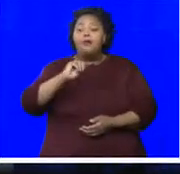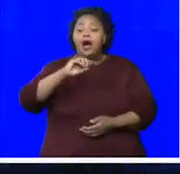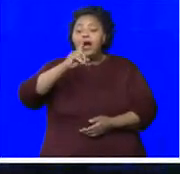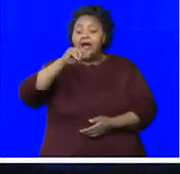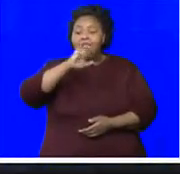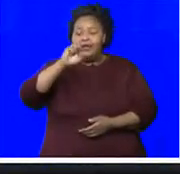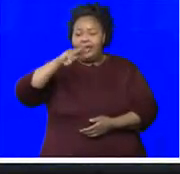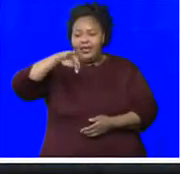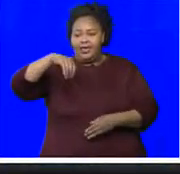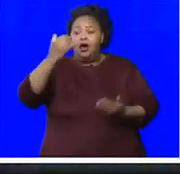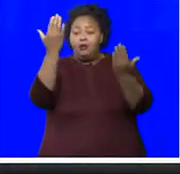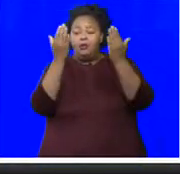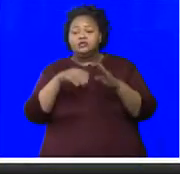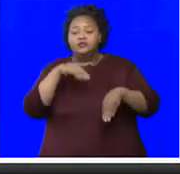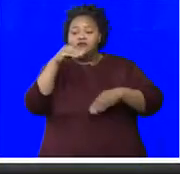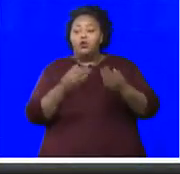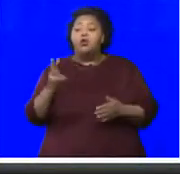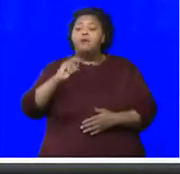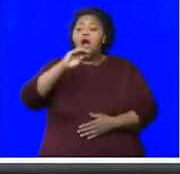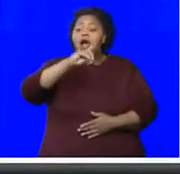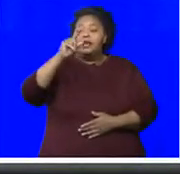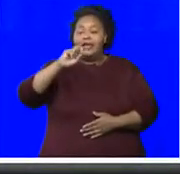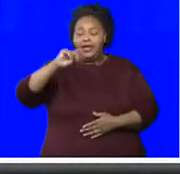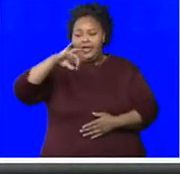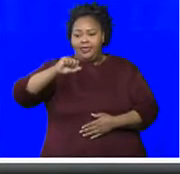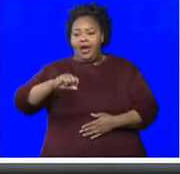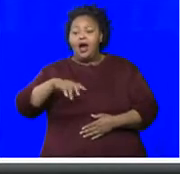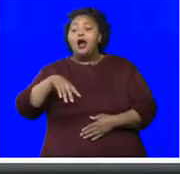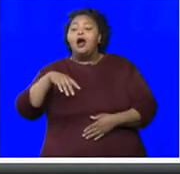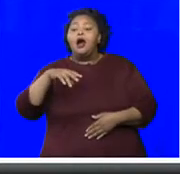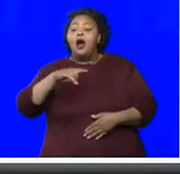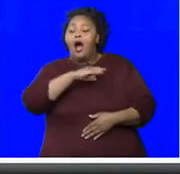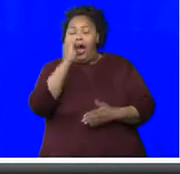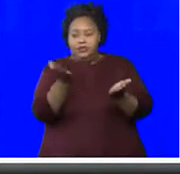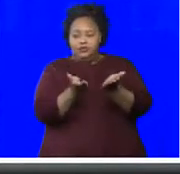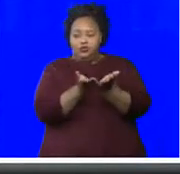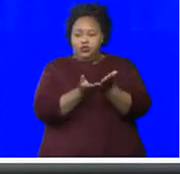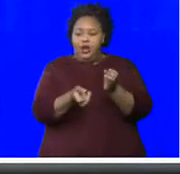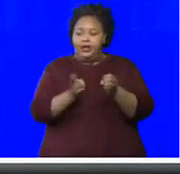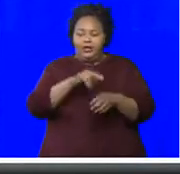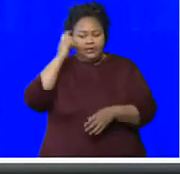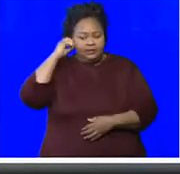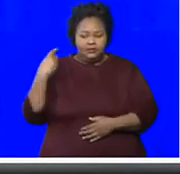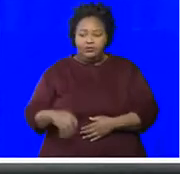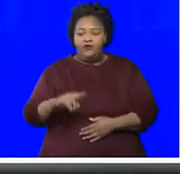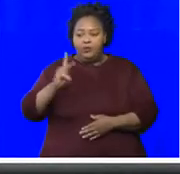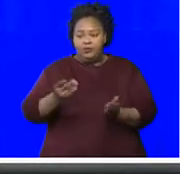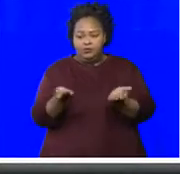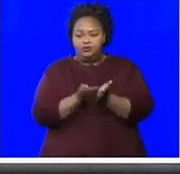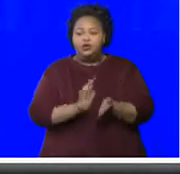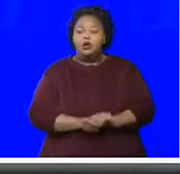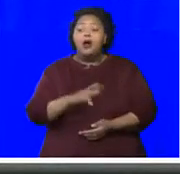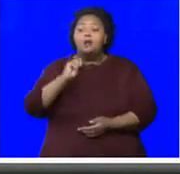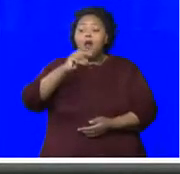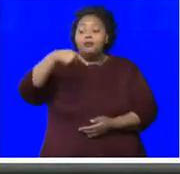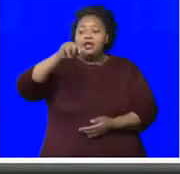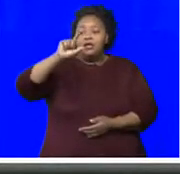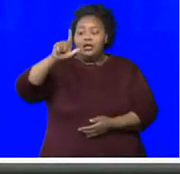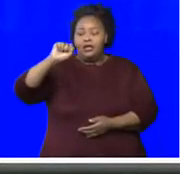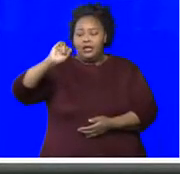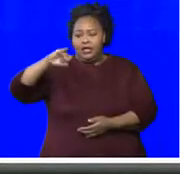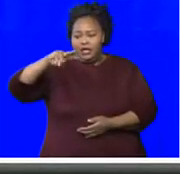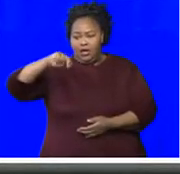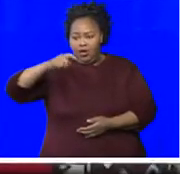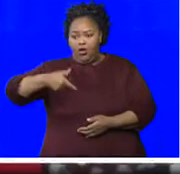omphakathi kutabe kuvotelwa kumadlenya primary school kanye nasesiphofaneni primary school. Maphilingo umphakathi kutabe kuvotelwa khona